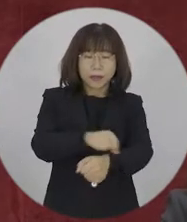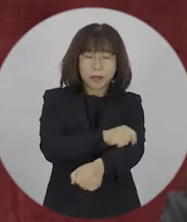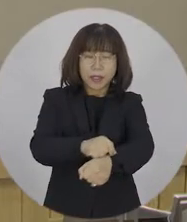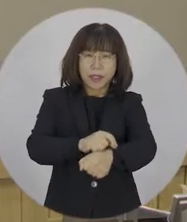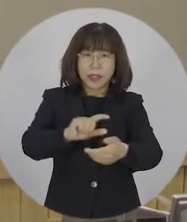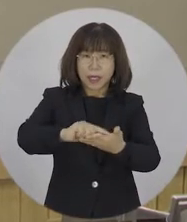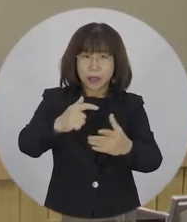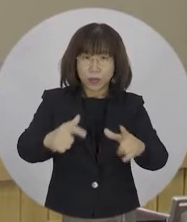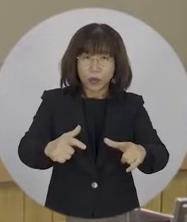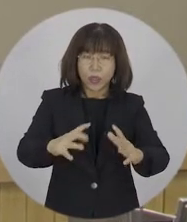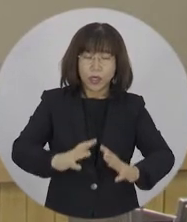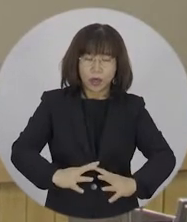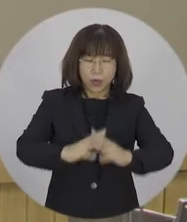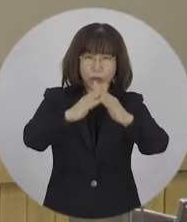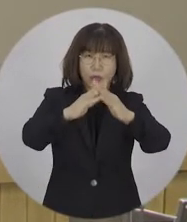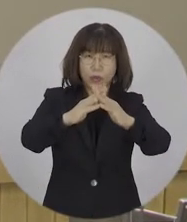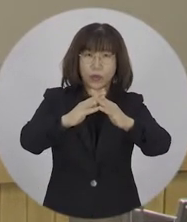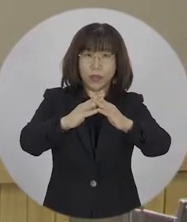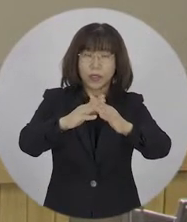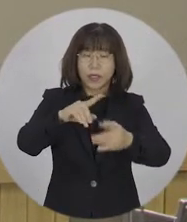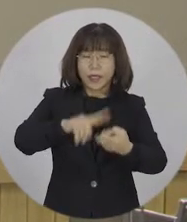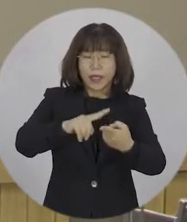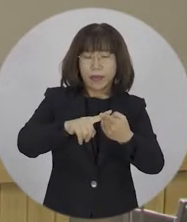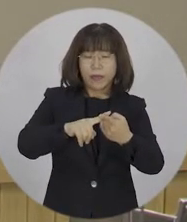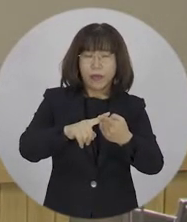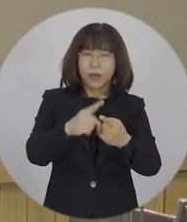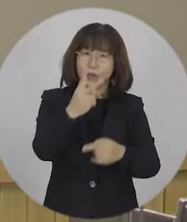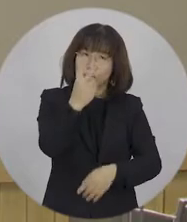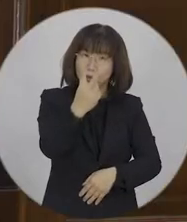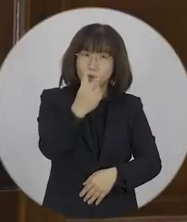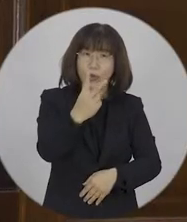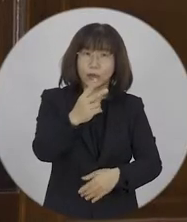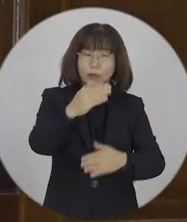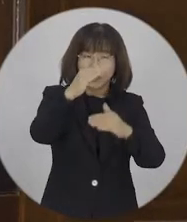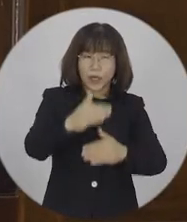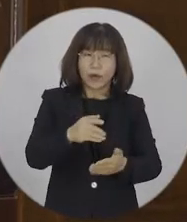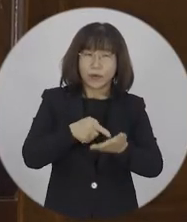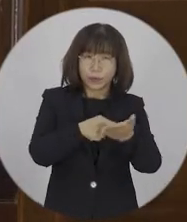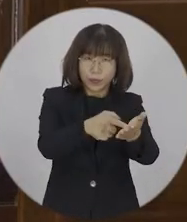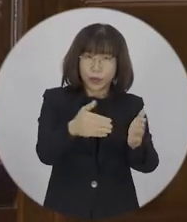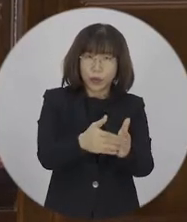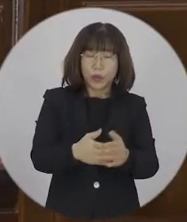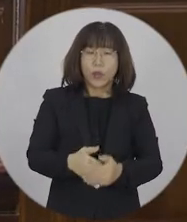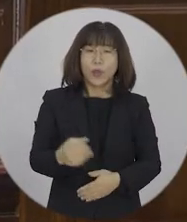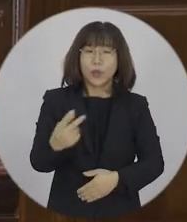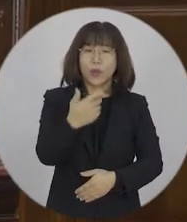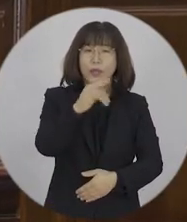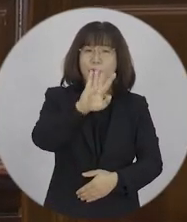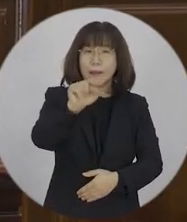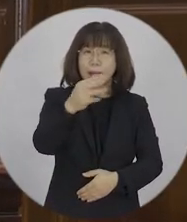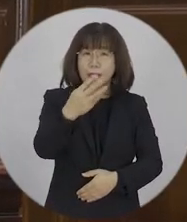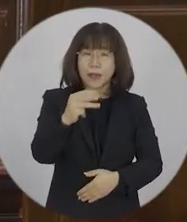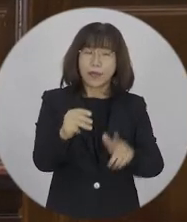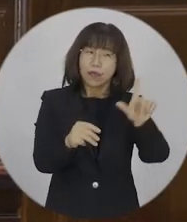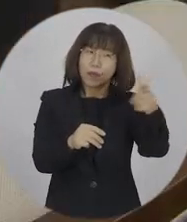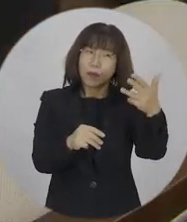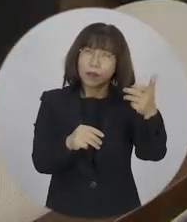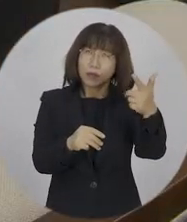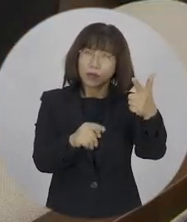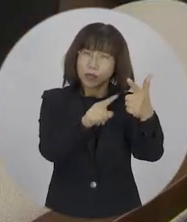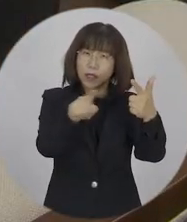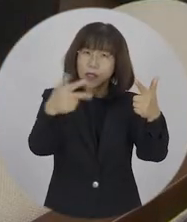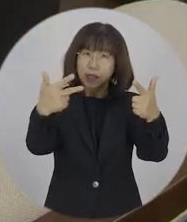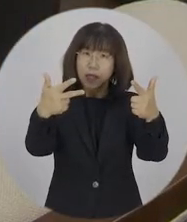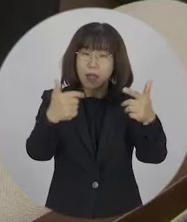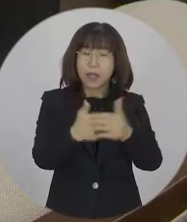서울특별시 강서구 건축 완전 특별회계 설치 및 운용 조례 1 등 2건의 안건 1 결 됐으며 내발산동